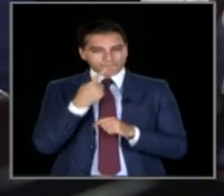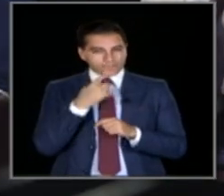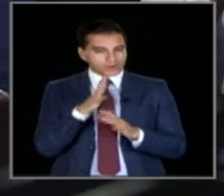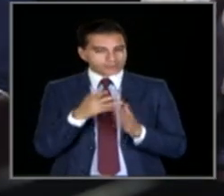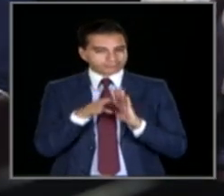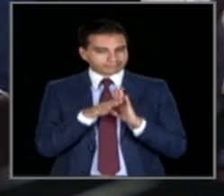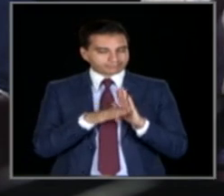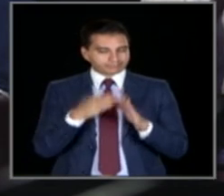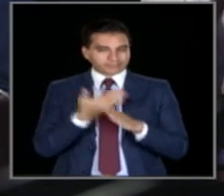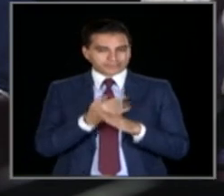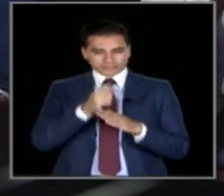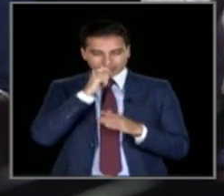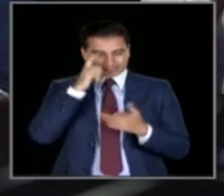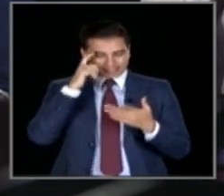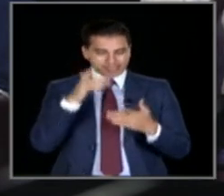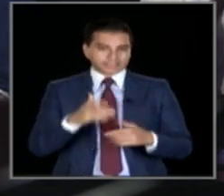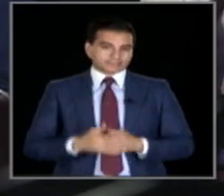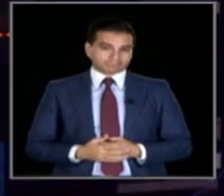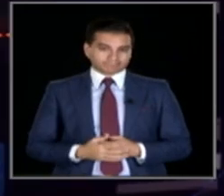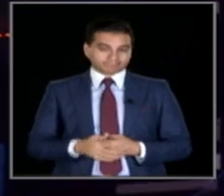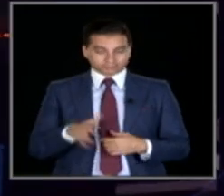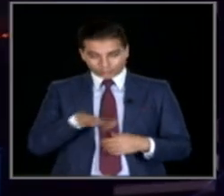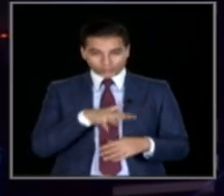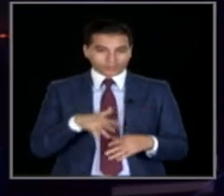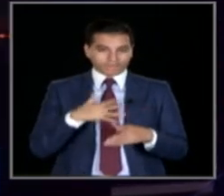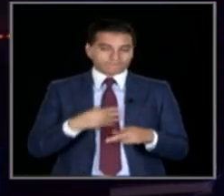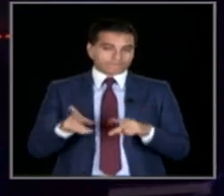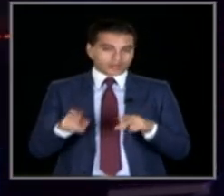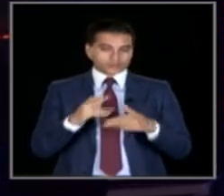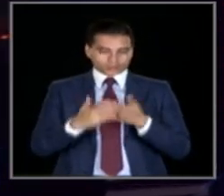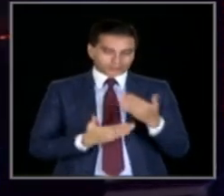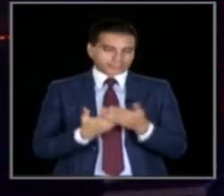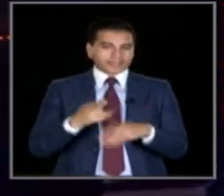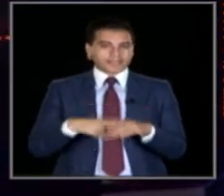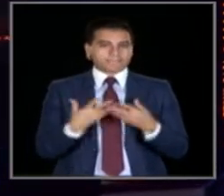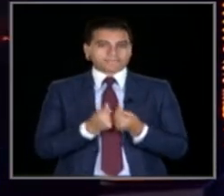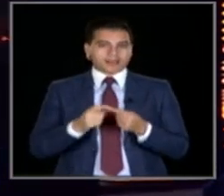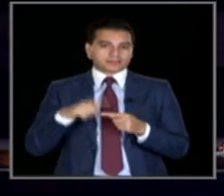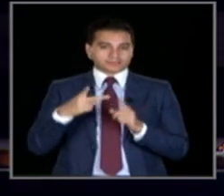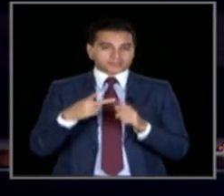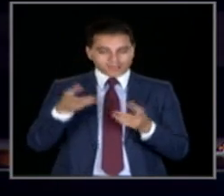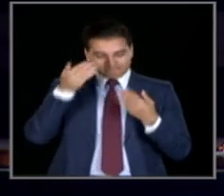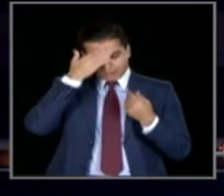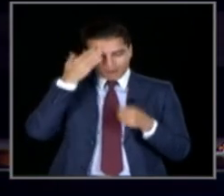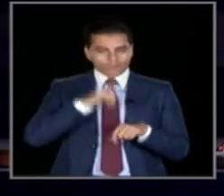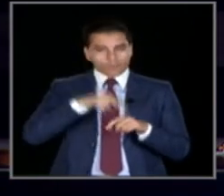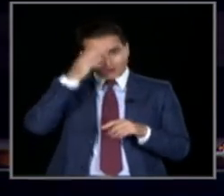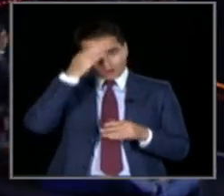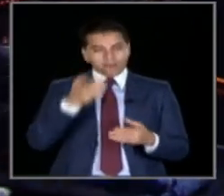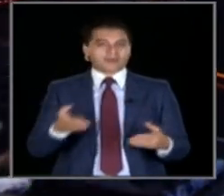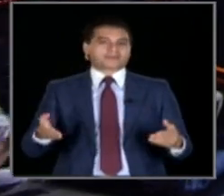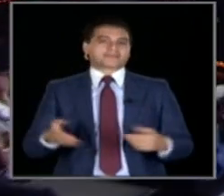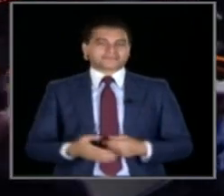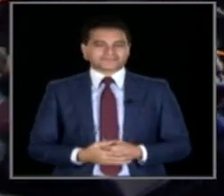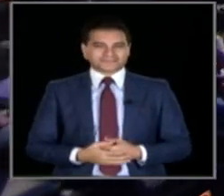الفني بمنتهى التركيز. هنخرج فاصل وهنرجع مرة تانية مع فقرة المعرفة والعباقرة.